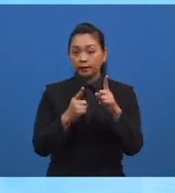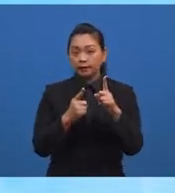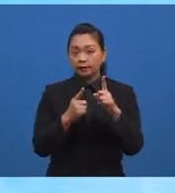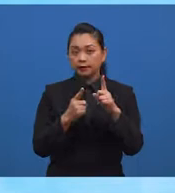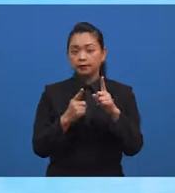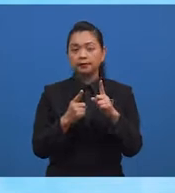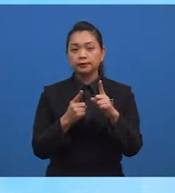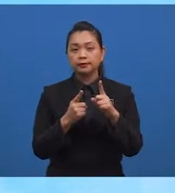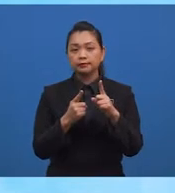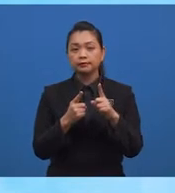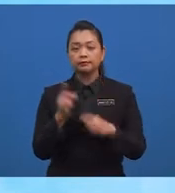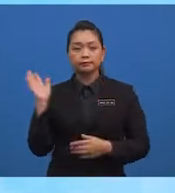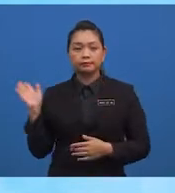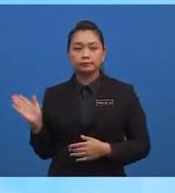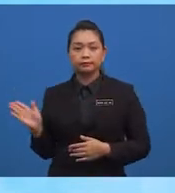Jawapannya ialah